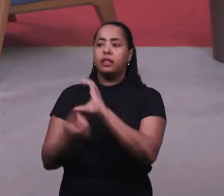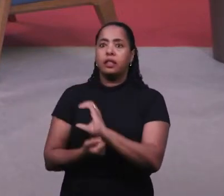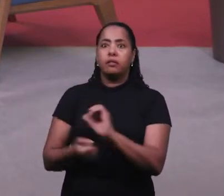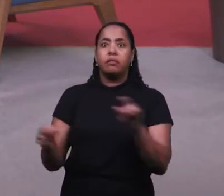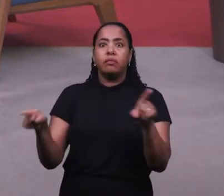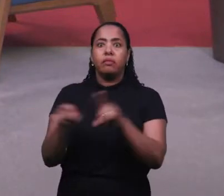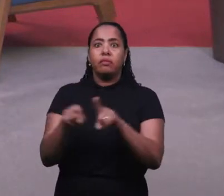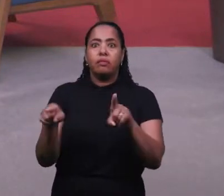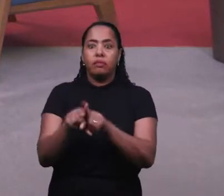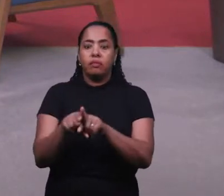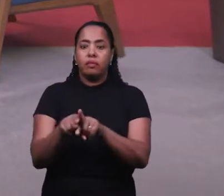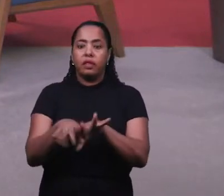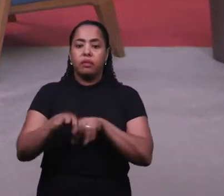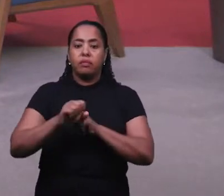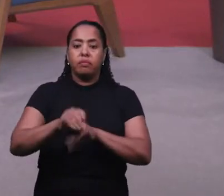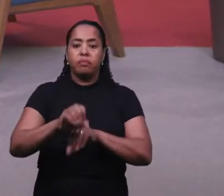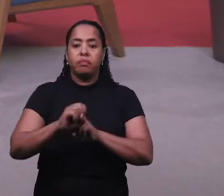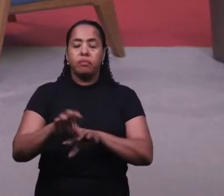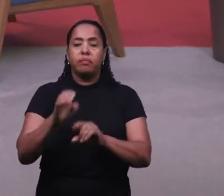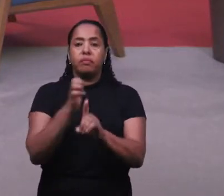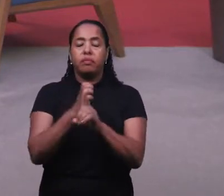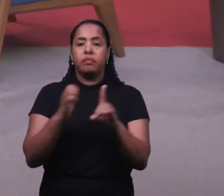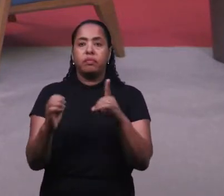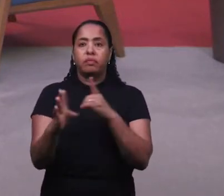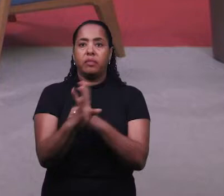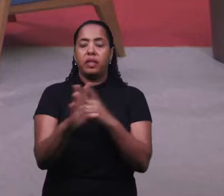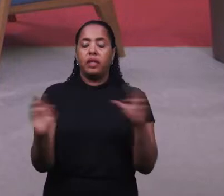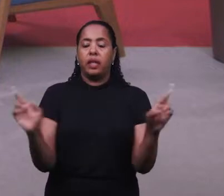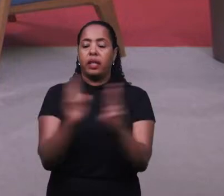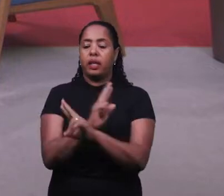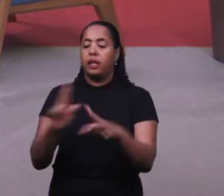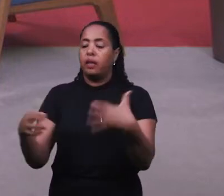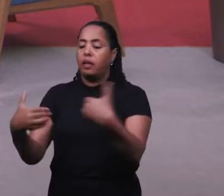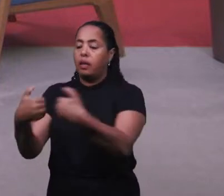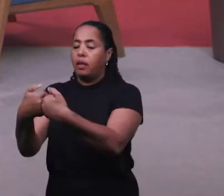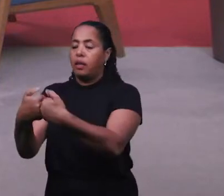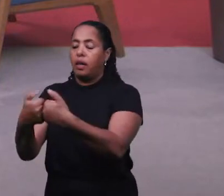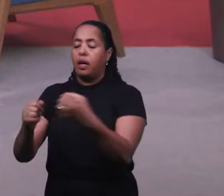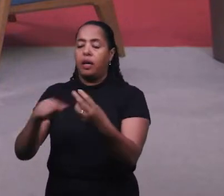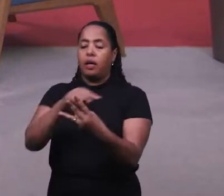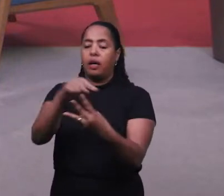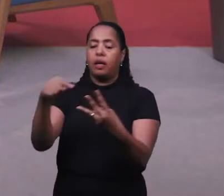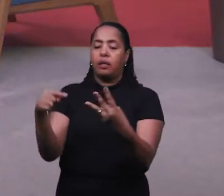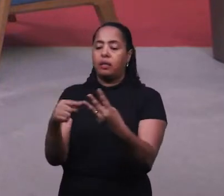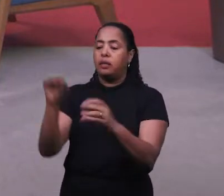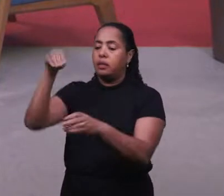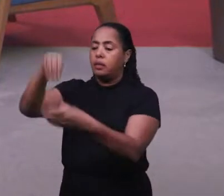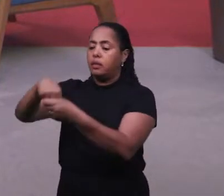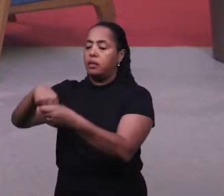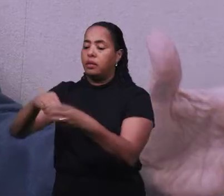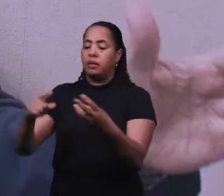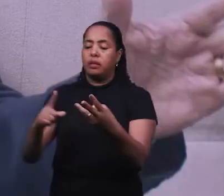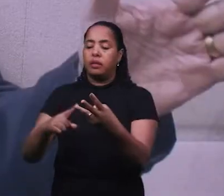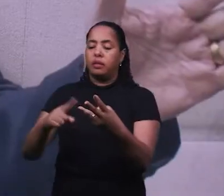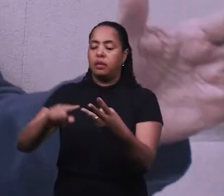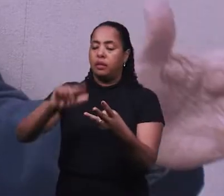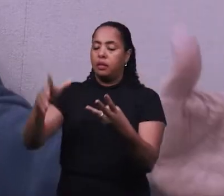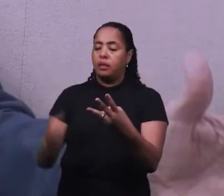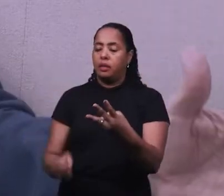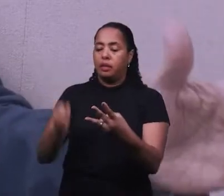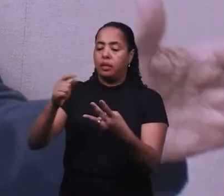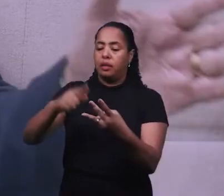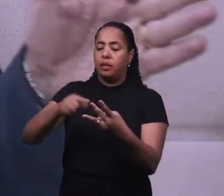sûr du Saint-Esprit. Et il y a trois aspects qui ont été abordés dans l'école biblique par rapport à l'arche, par rapport à ces trois